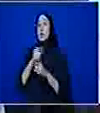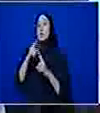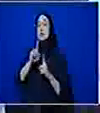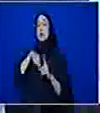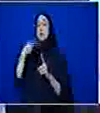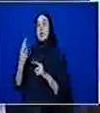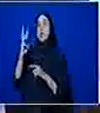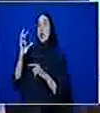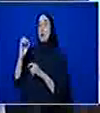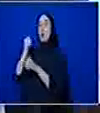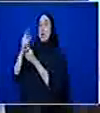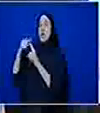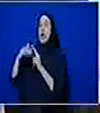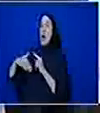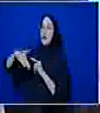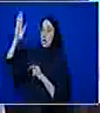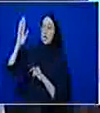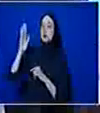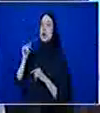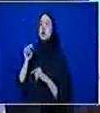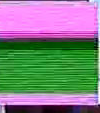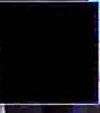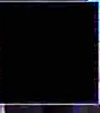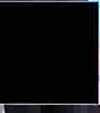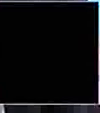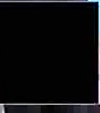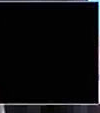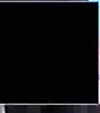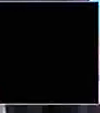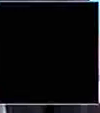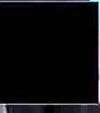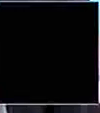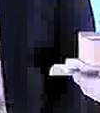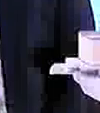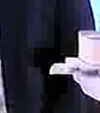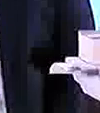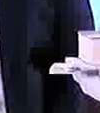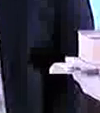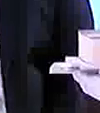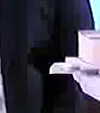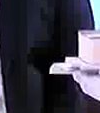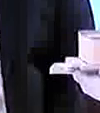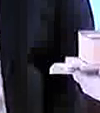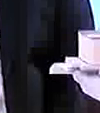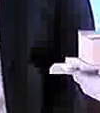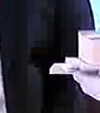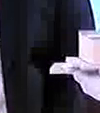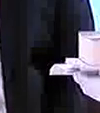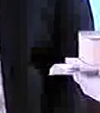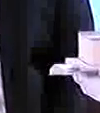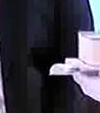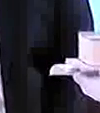10 sampai 30 ke atas yang harus mendapatkan izin, baik dari KP maupun dari